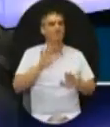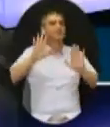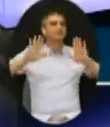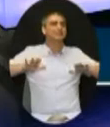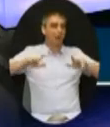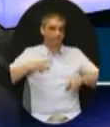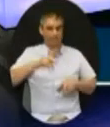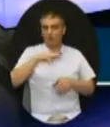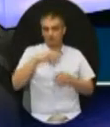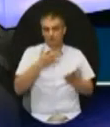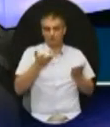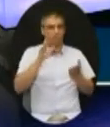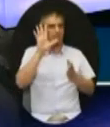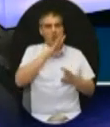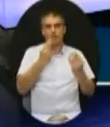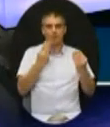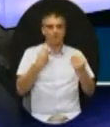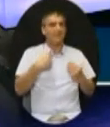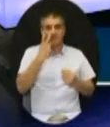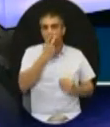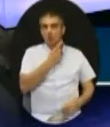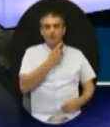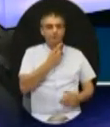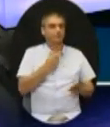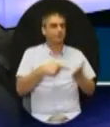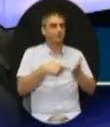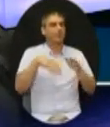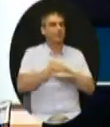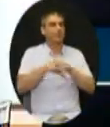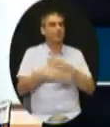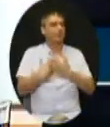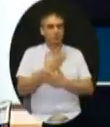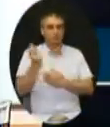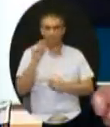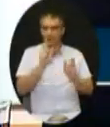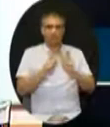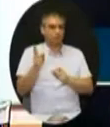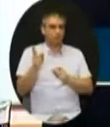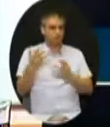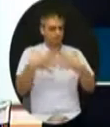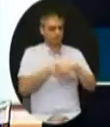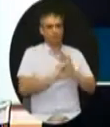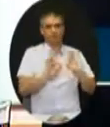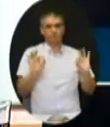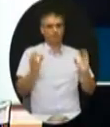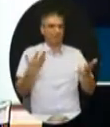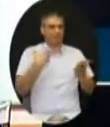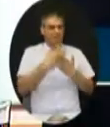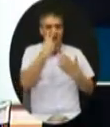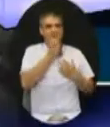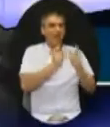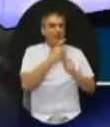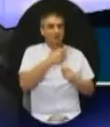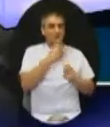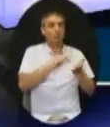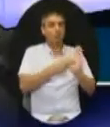איסלאמית, שגם היא נוכחת באירופה, ואנחנו רואים שבגל, למשל, הפליטים החדש, מגיעים אנשים שמשתלבים יופי בתוך זה. אני כבר רואה אנשים